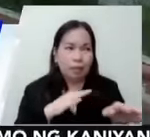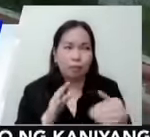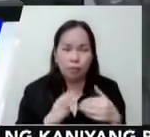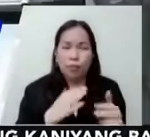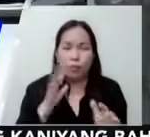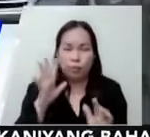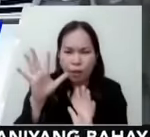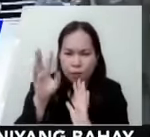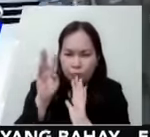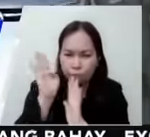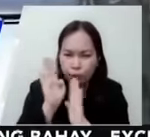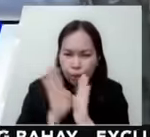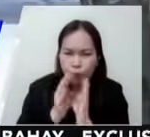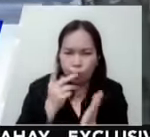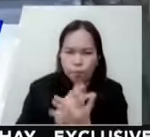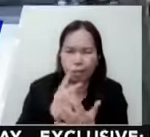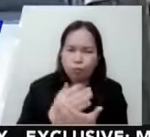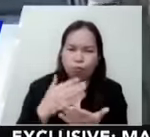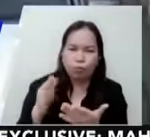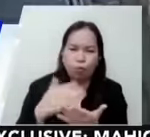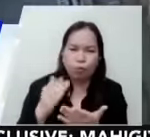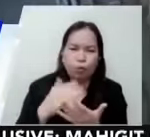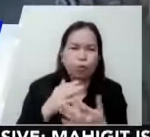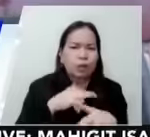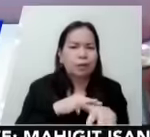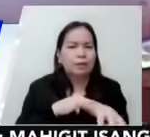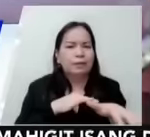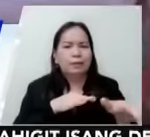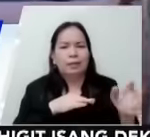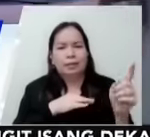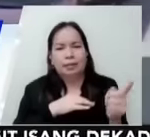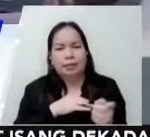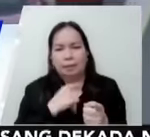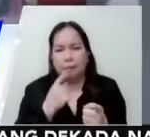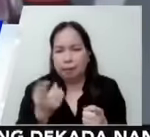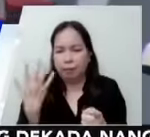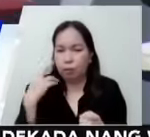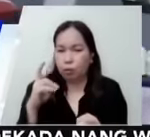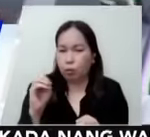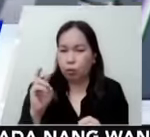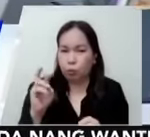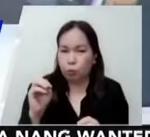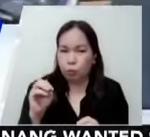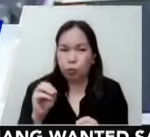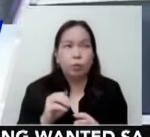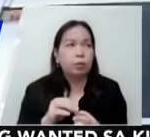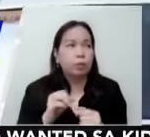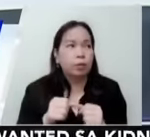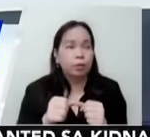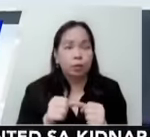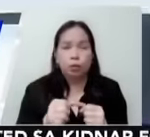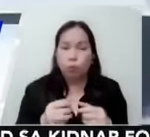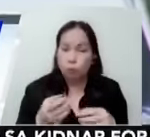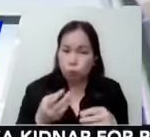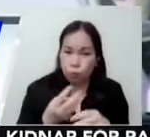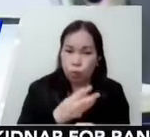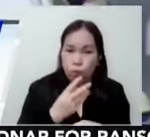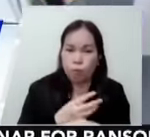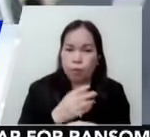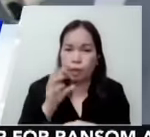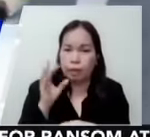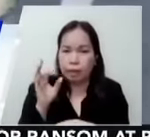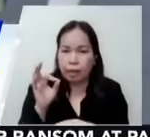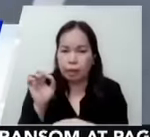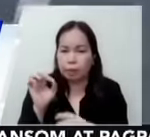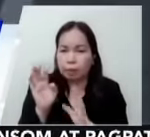dahil sa traffic ayon sa datos sa isang pag-aaral noong 2020. Mari pa yung umarangkada sa mahigit 6 na bilyong piso kada araw sa 2027 kung